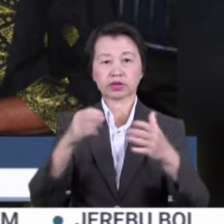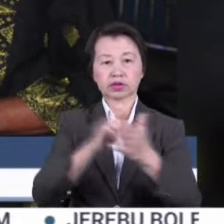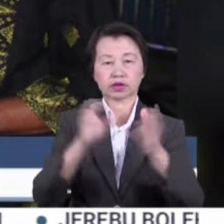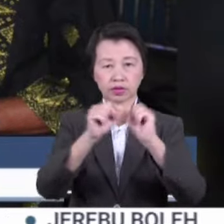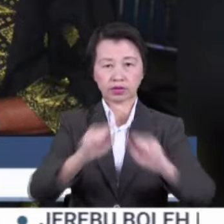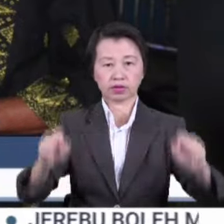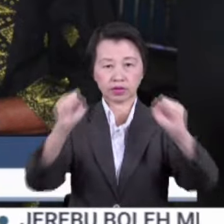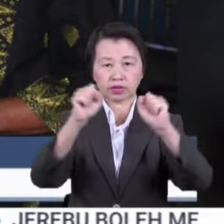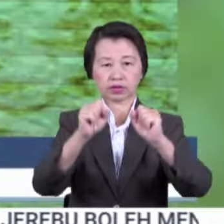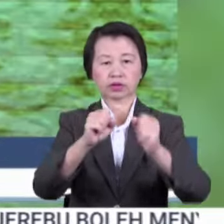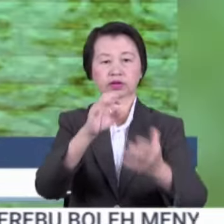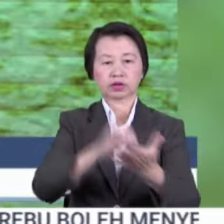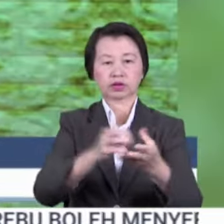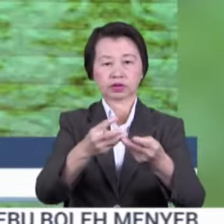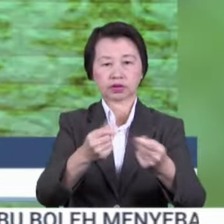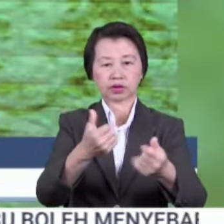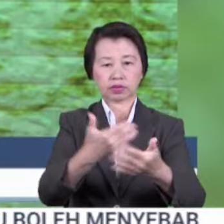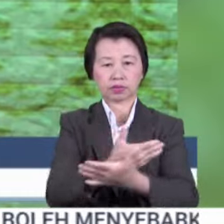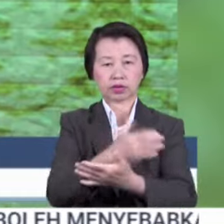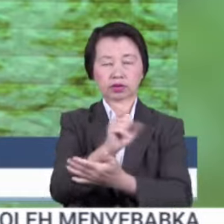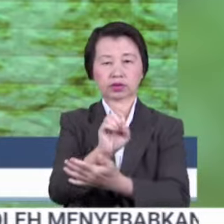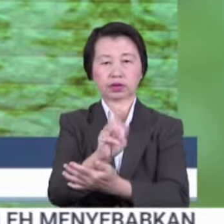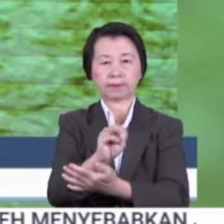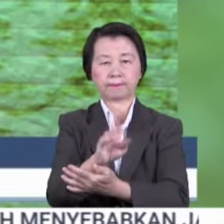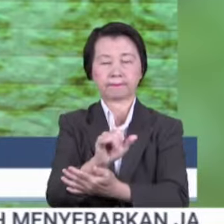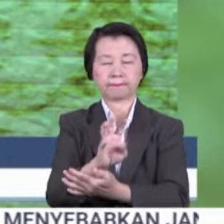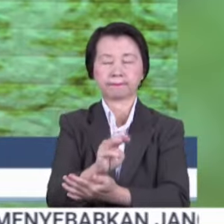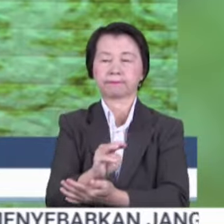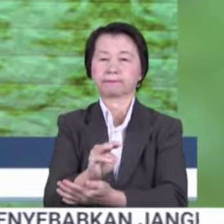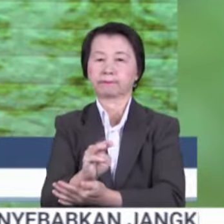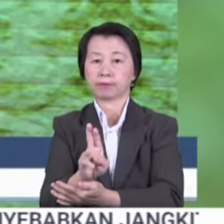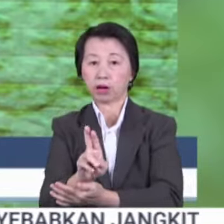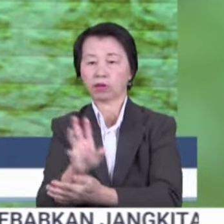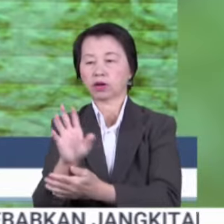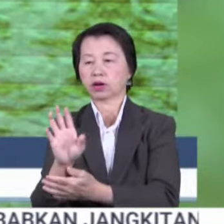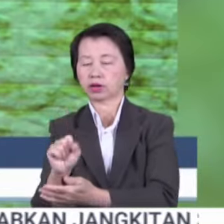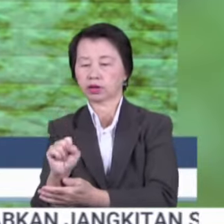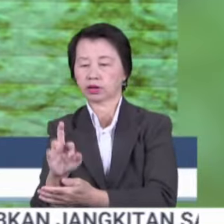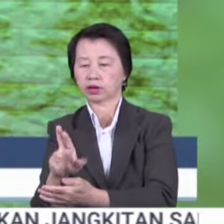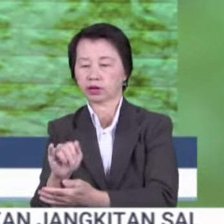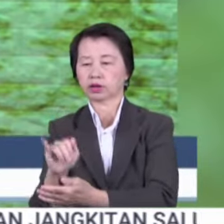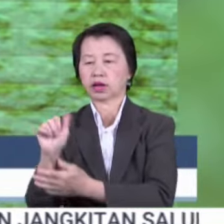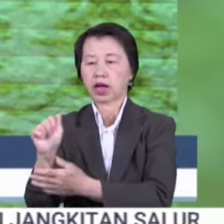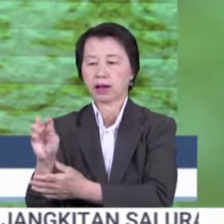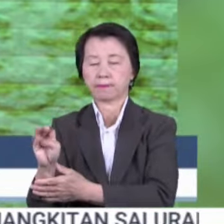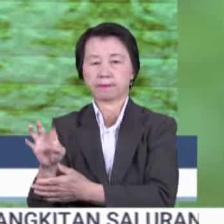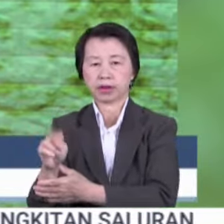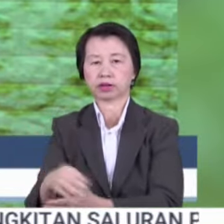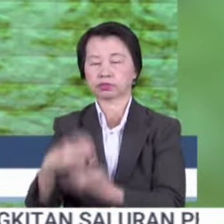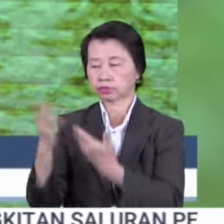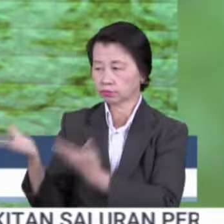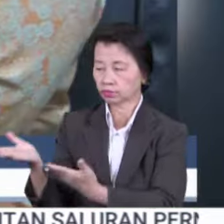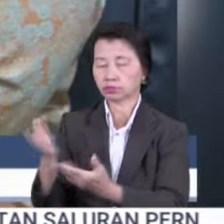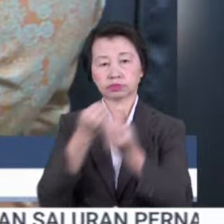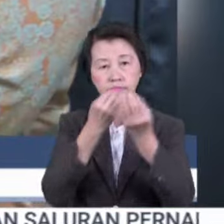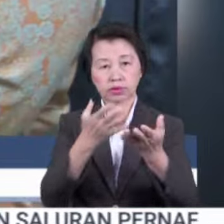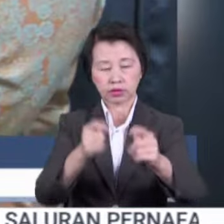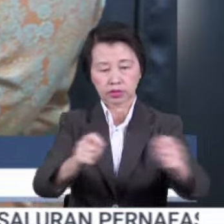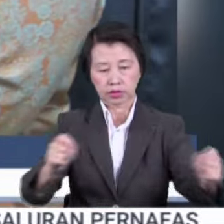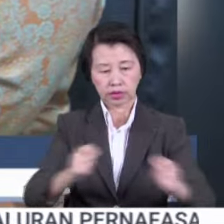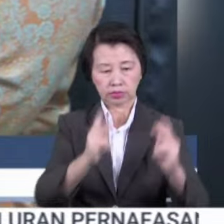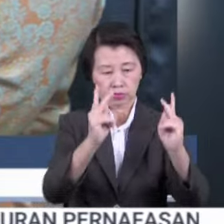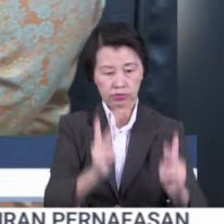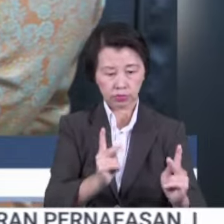Sura Wahdah al ummah Tanah Baru Sri aman dalam program sama dayang Nurha turun memaklumkan bahwa tapak